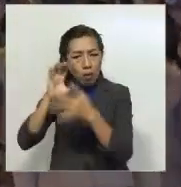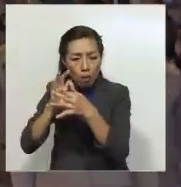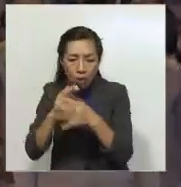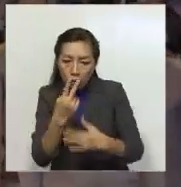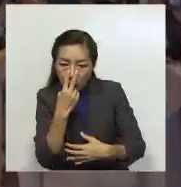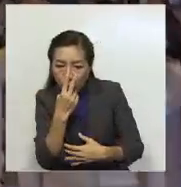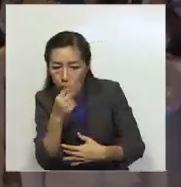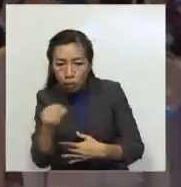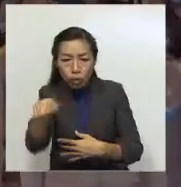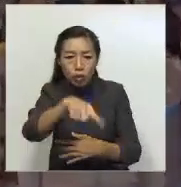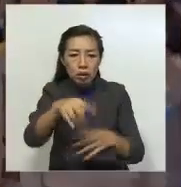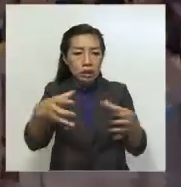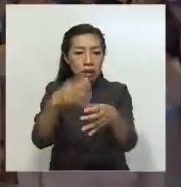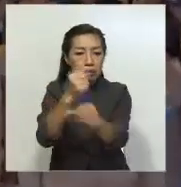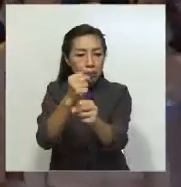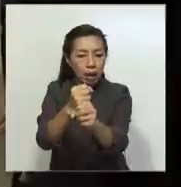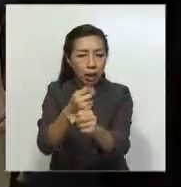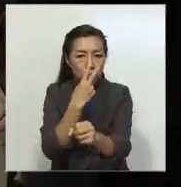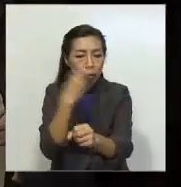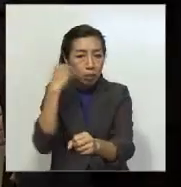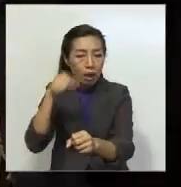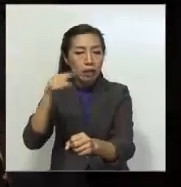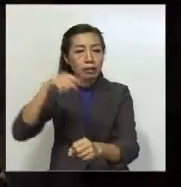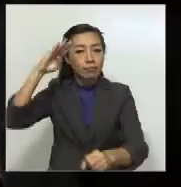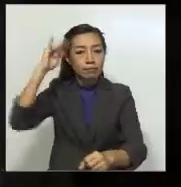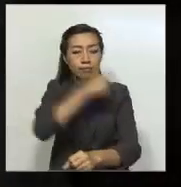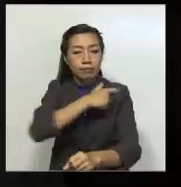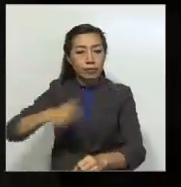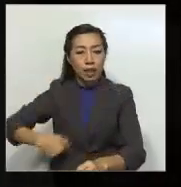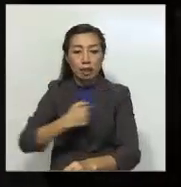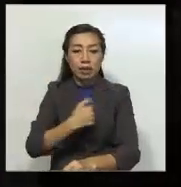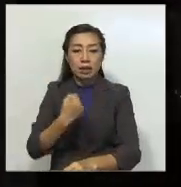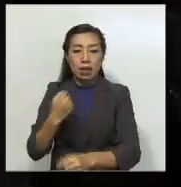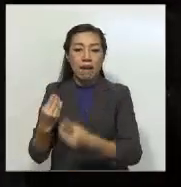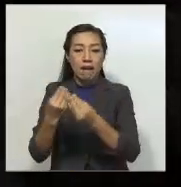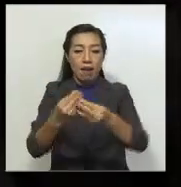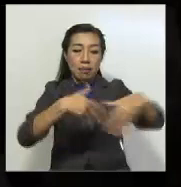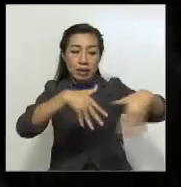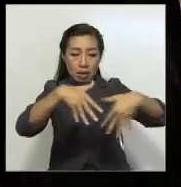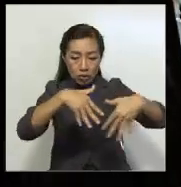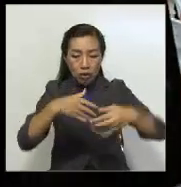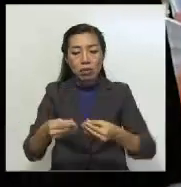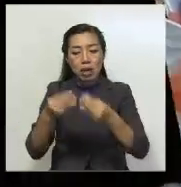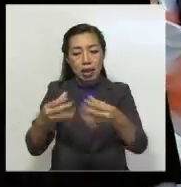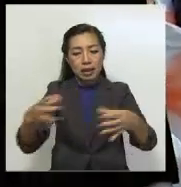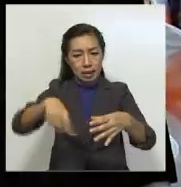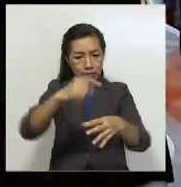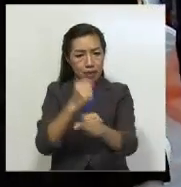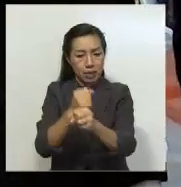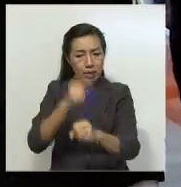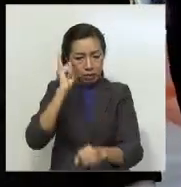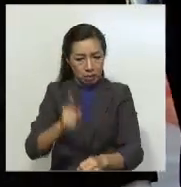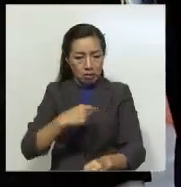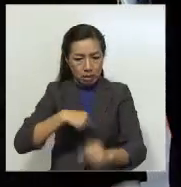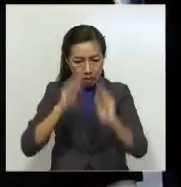ดทั้งนี้มีพระราชกระแสรับสั่งให้กำลังใจราษฎรและเจ้าหน้าที่ผู้ปฏิบัติงานทรงขอให้มีสติส